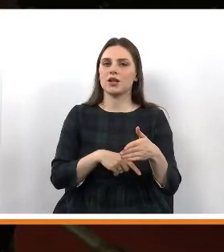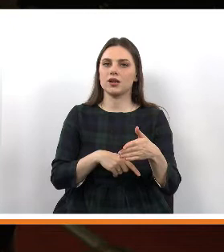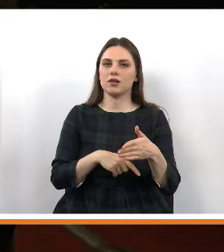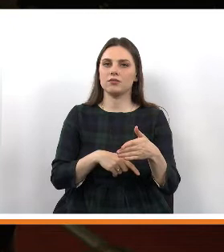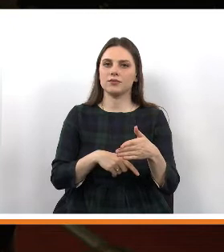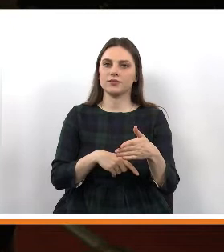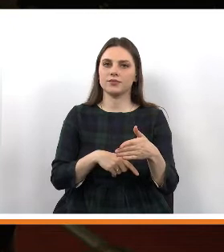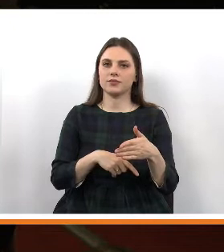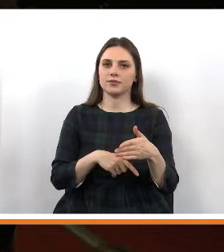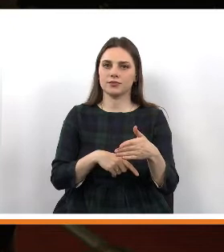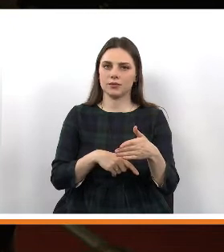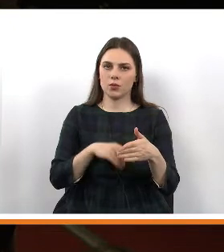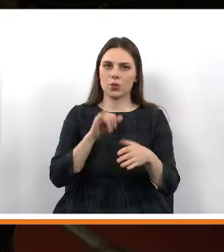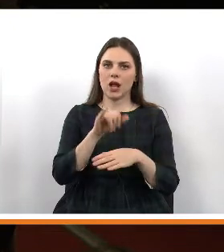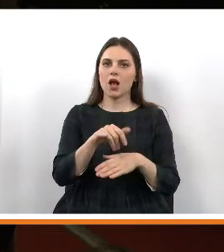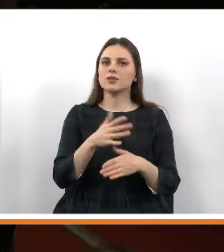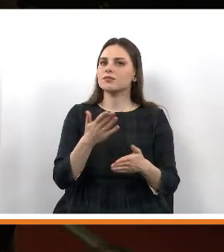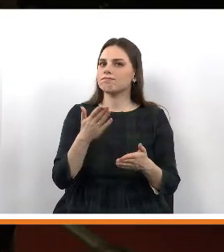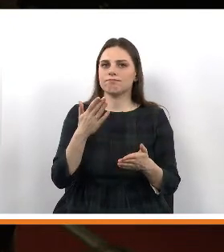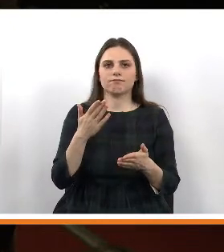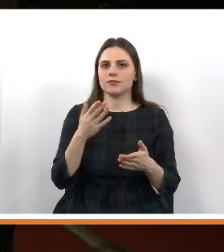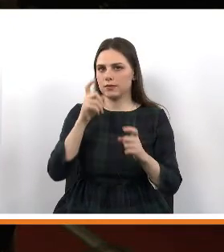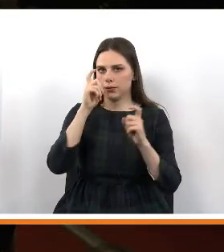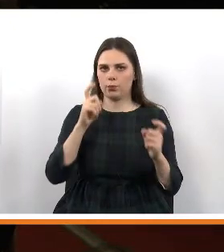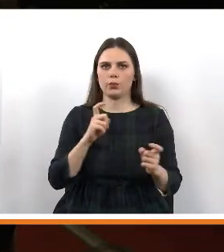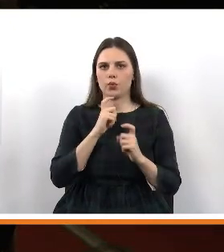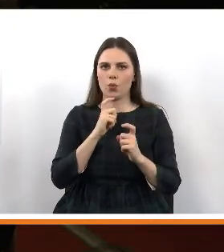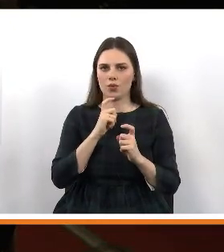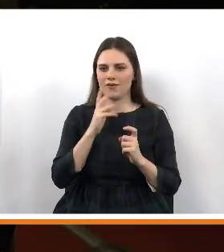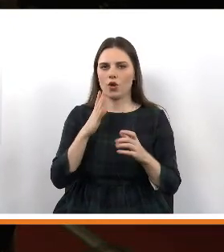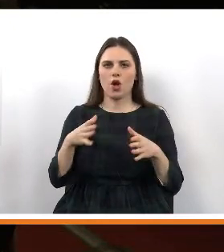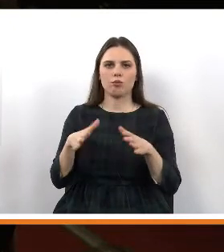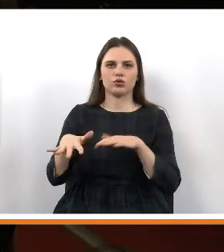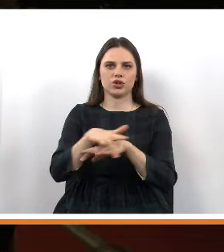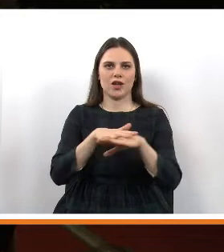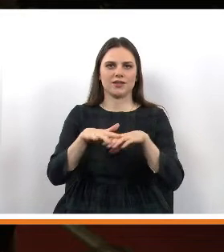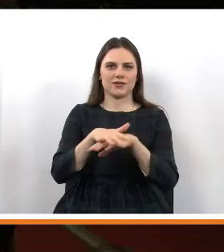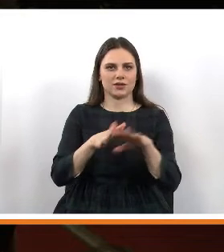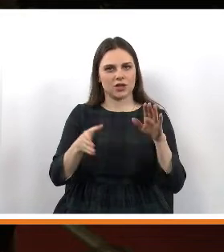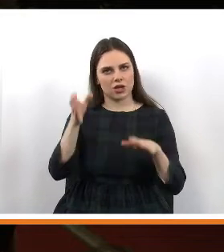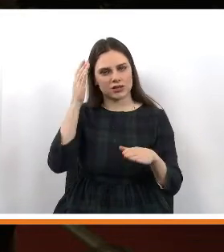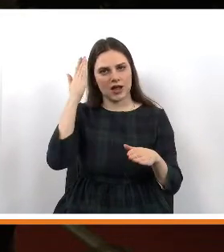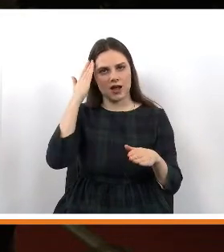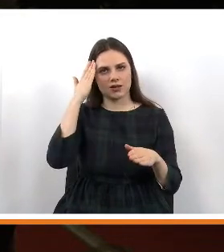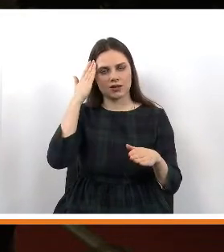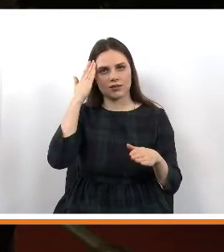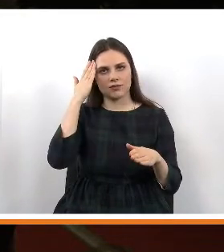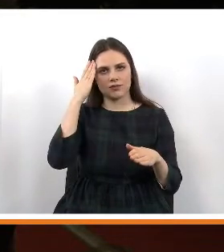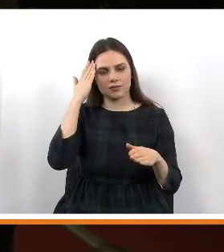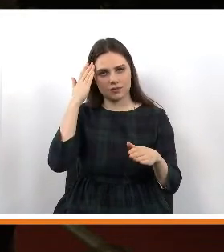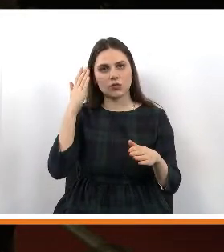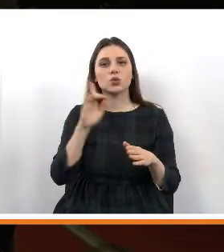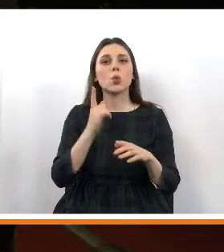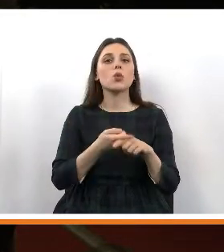нас нет понимания вообще в общественном сознании, и тут вот с Игорем Задориным я могу согласиться, понимания, что